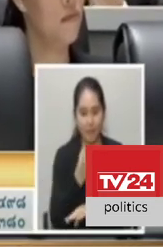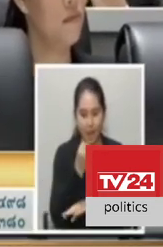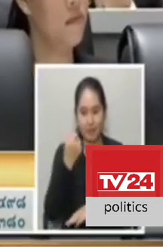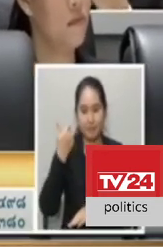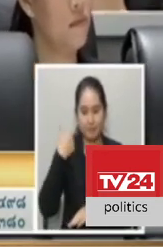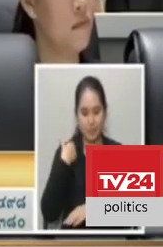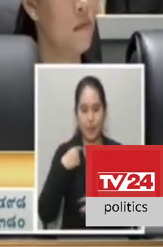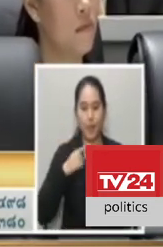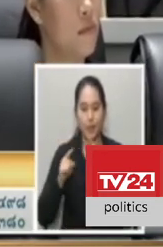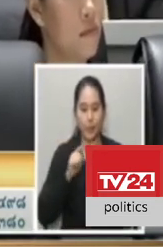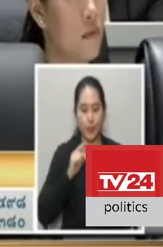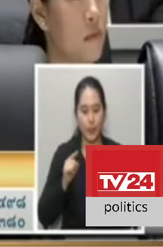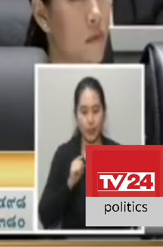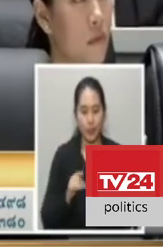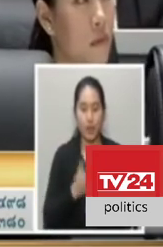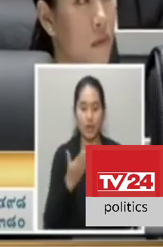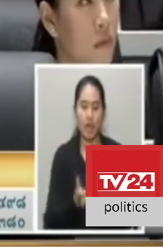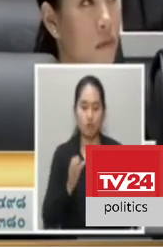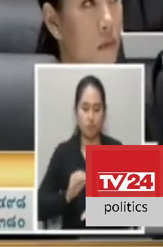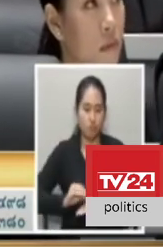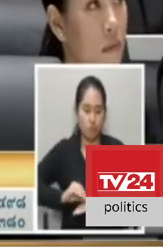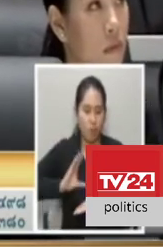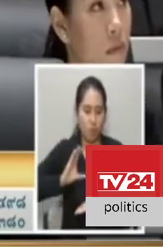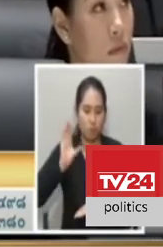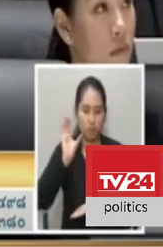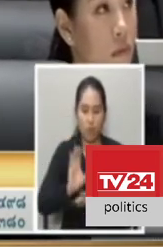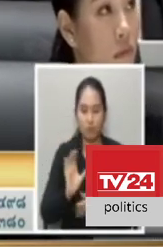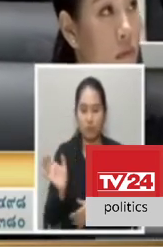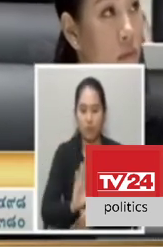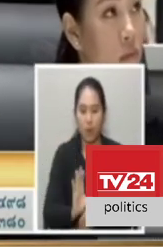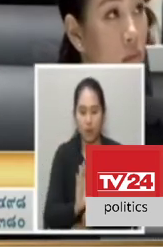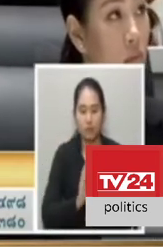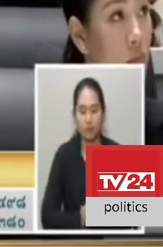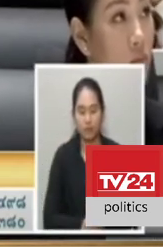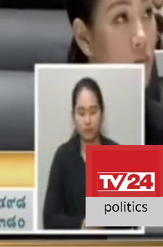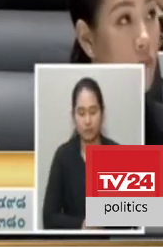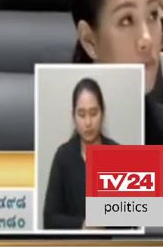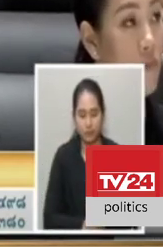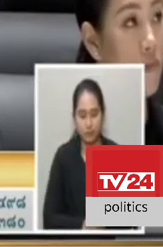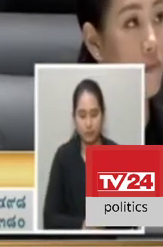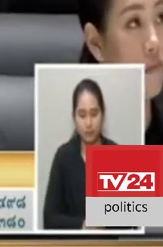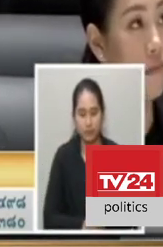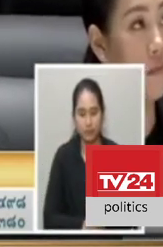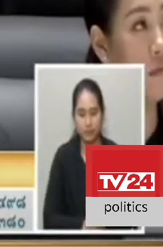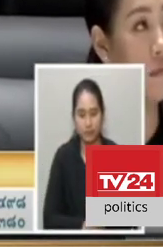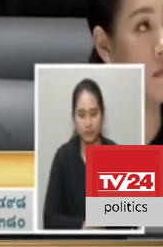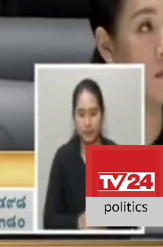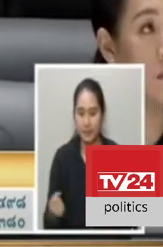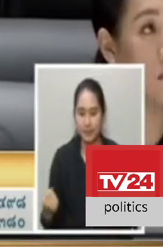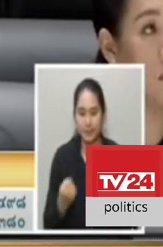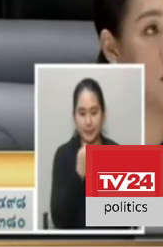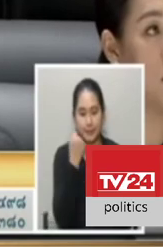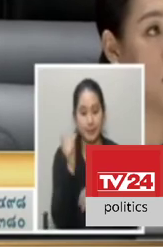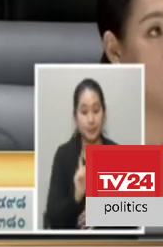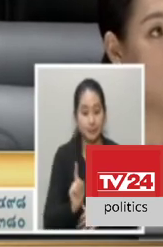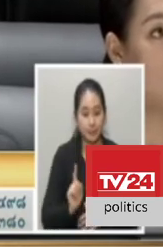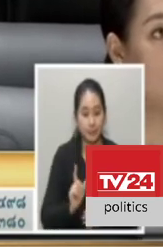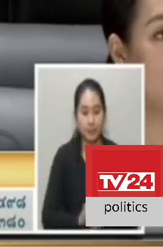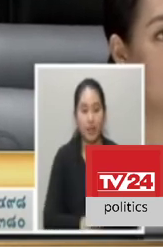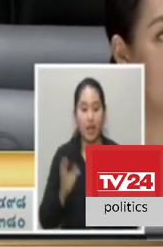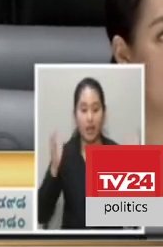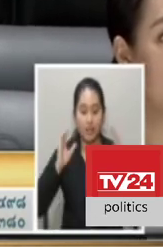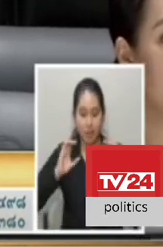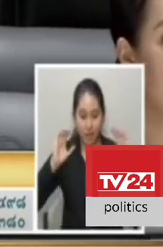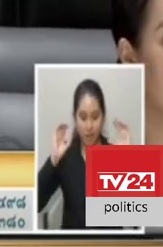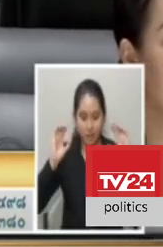าและไม่ต้องลงทุนอย่างมหาศาลท่านประธานที่เคารพครับเป็นที่น่าเสียดายว่ารัฐบา